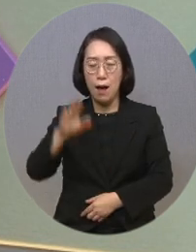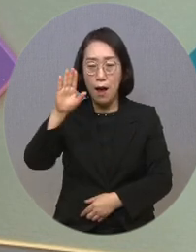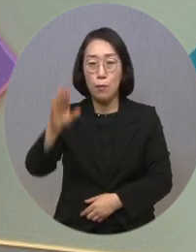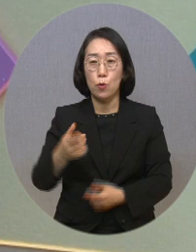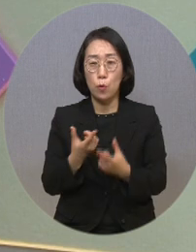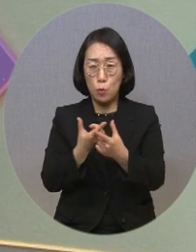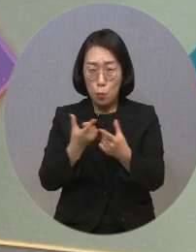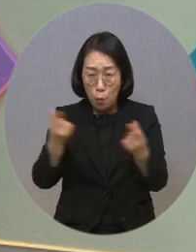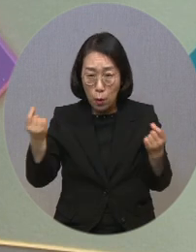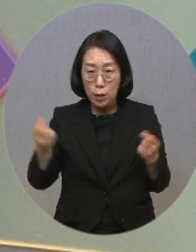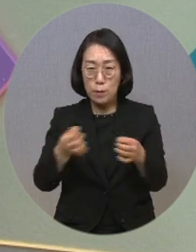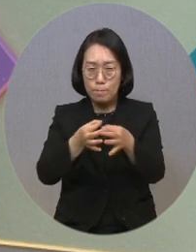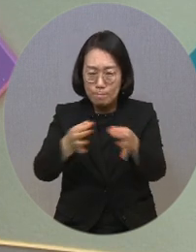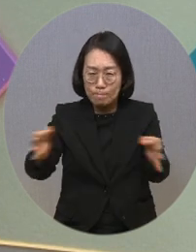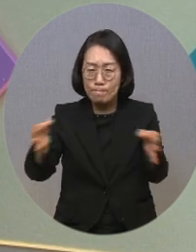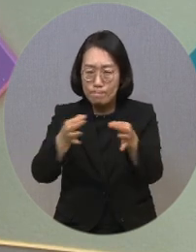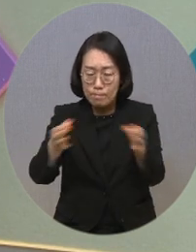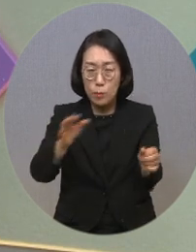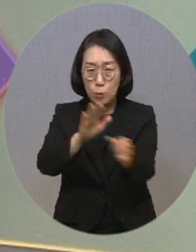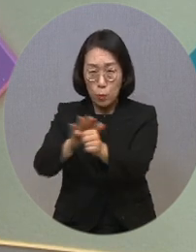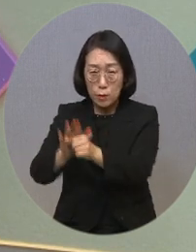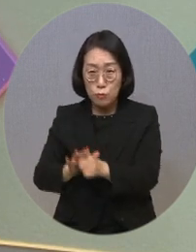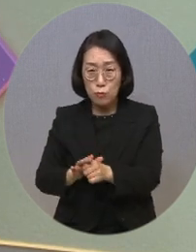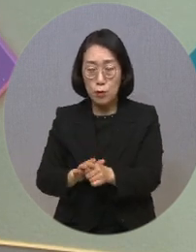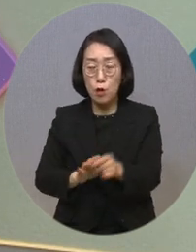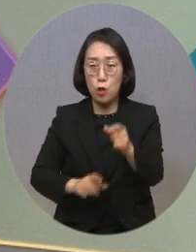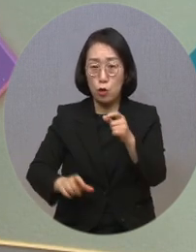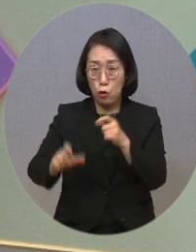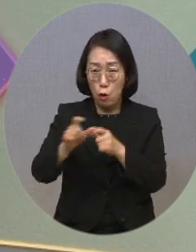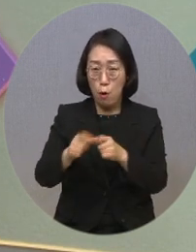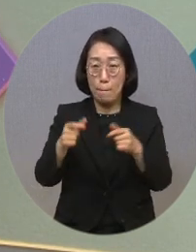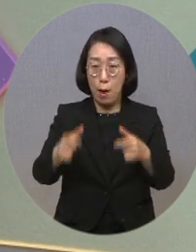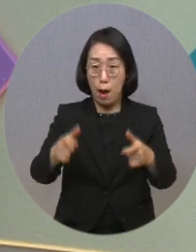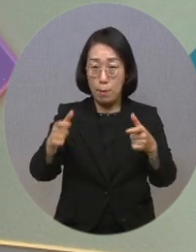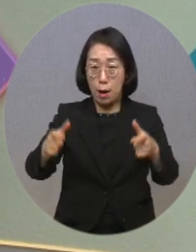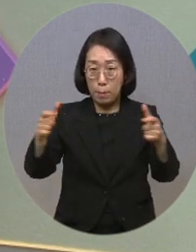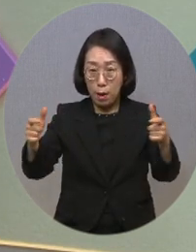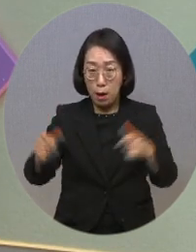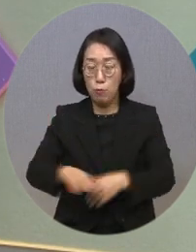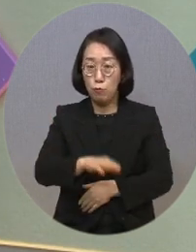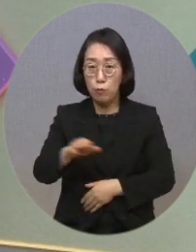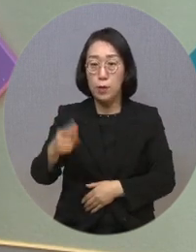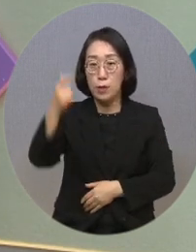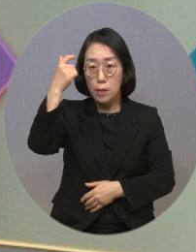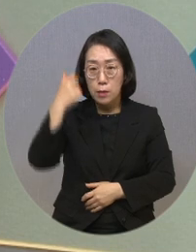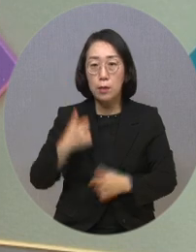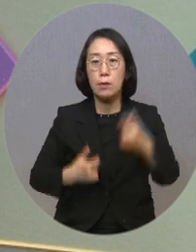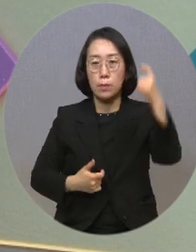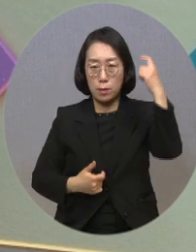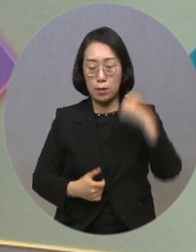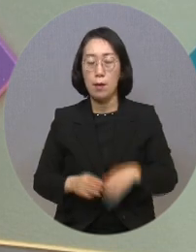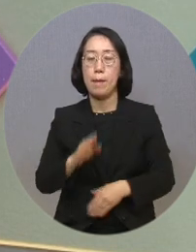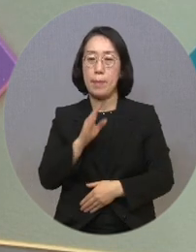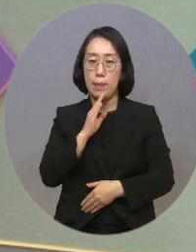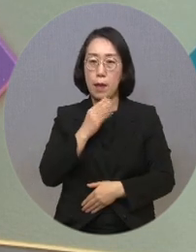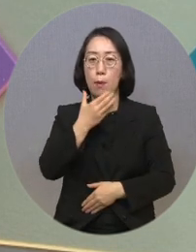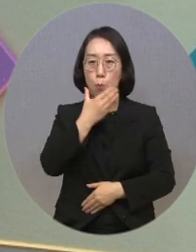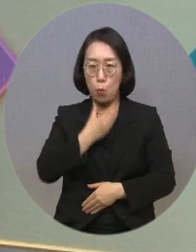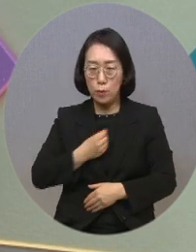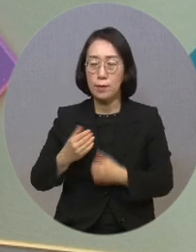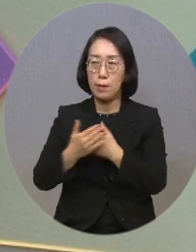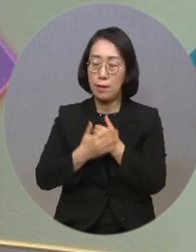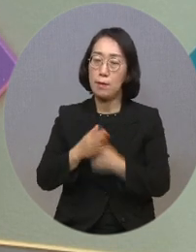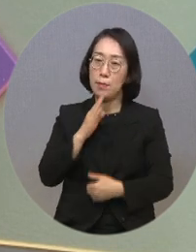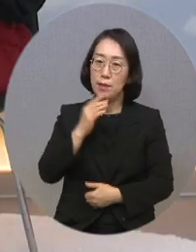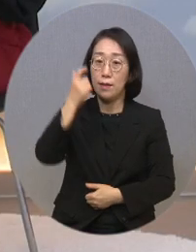복지를 지속적으로 확대해 나감으로써 시민들이 우리나라가 복지 국가라는 것을 체감할 수 있도록 하는